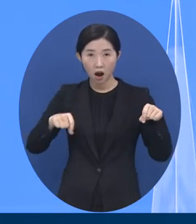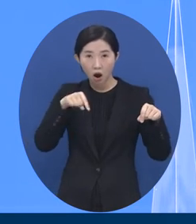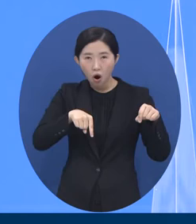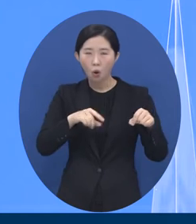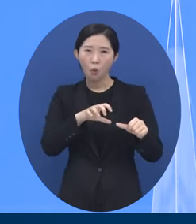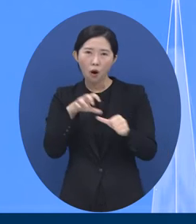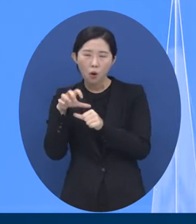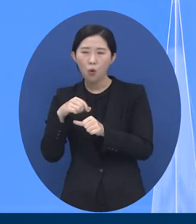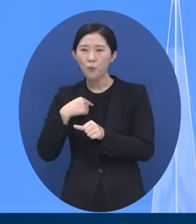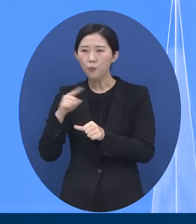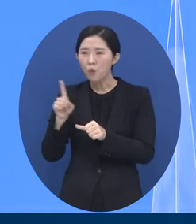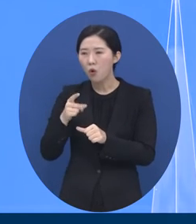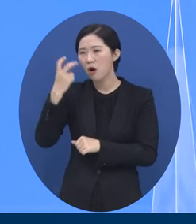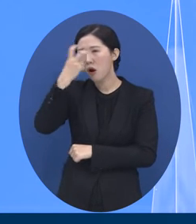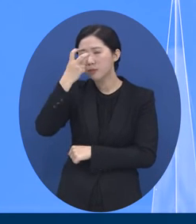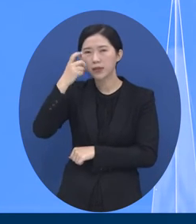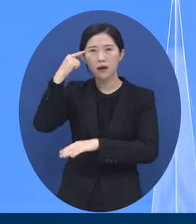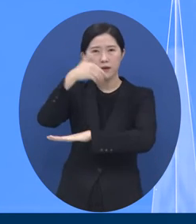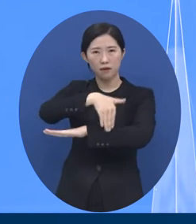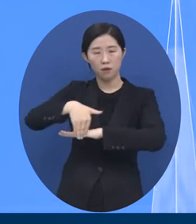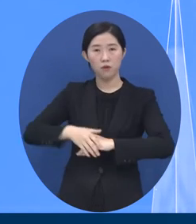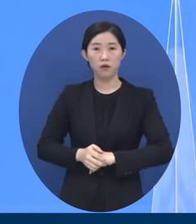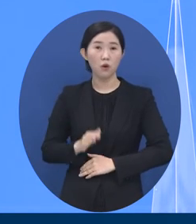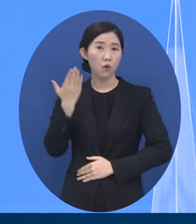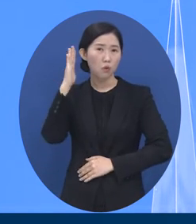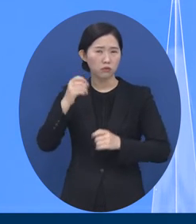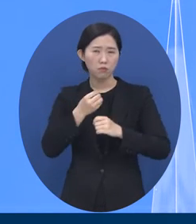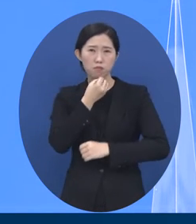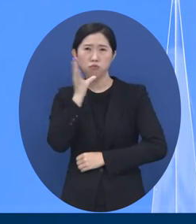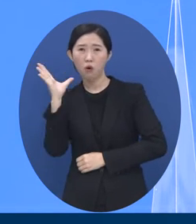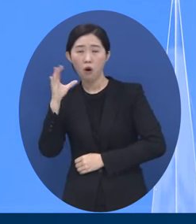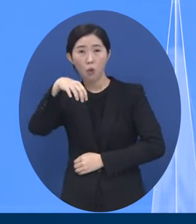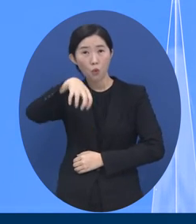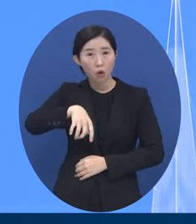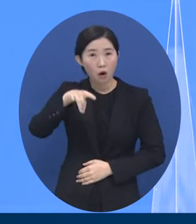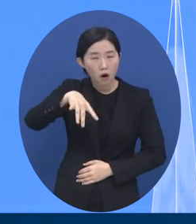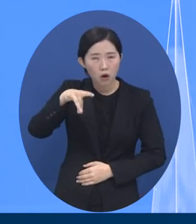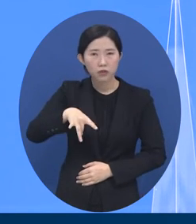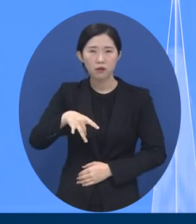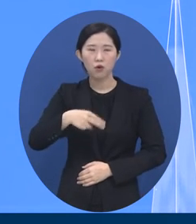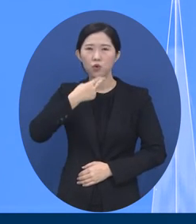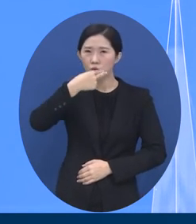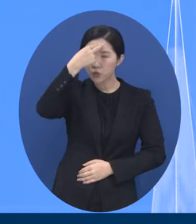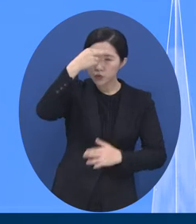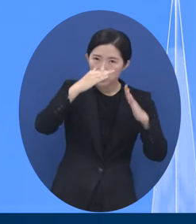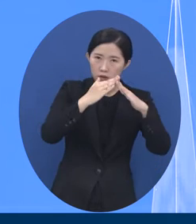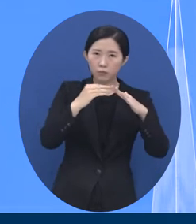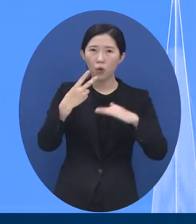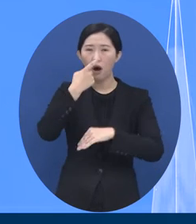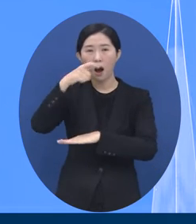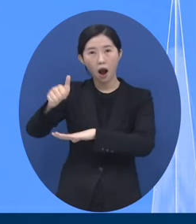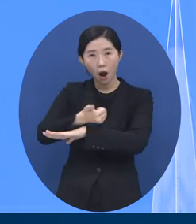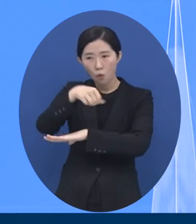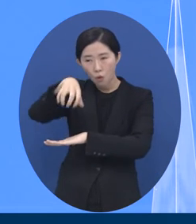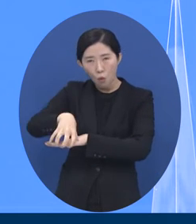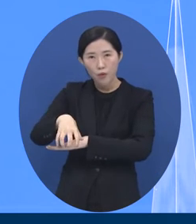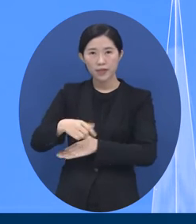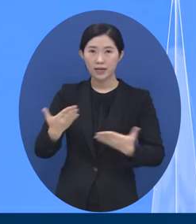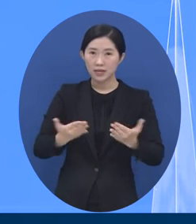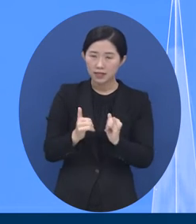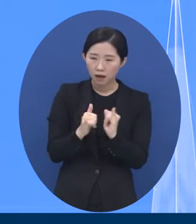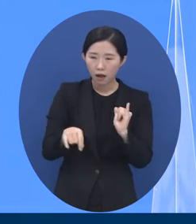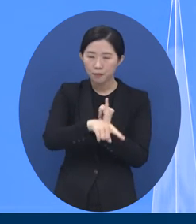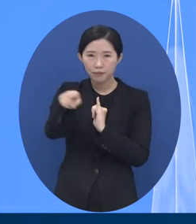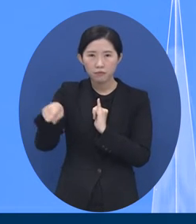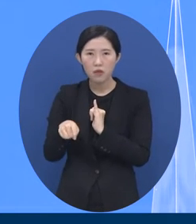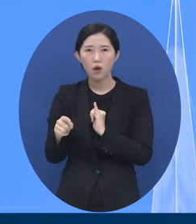추진할 계획입니다. 최근 확산 경향을 보이는 유흥시설과 학원 등의 영업주 및 종사자들에 대하여 주